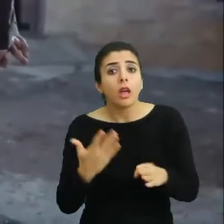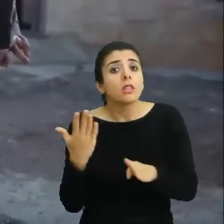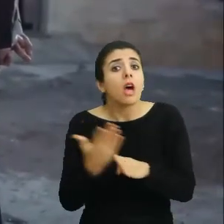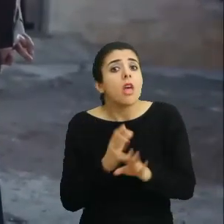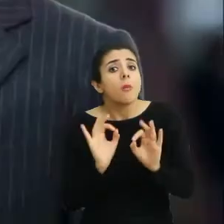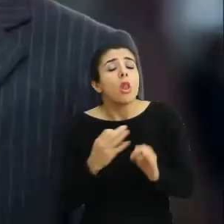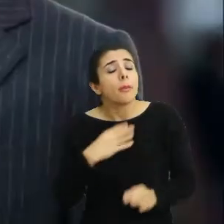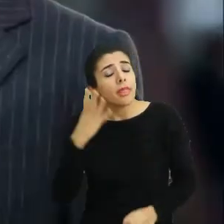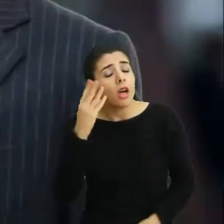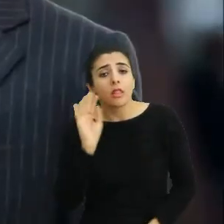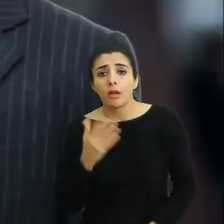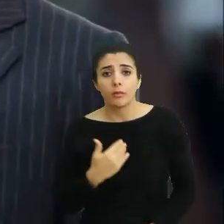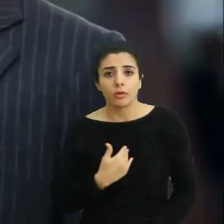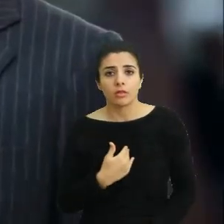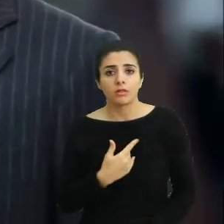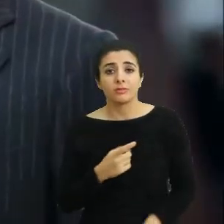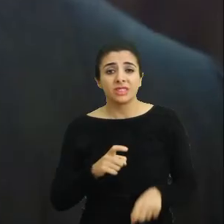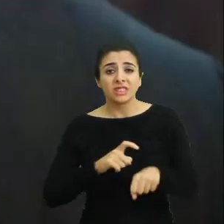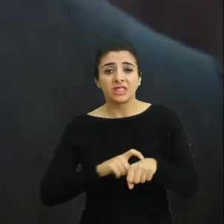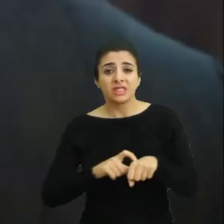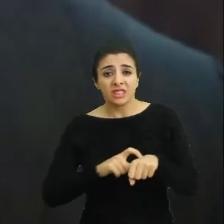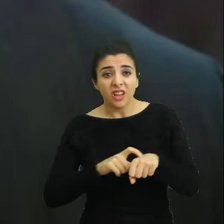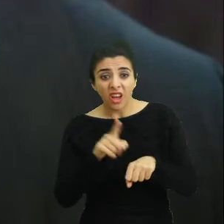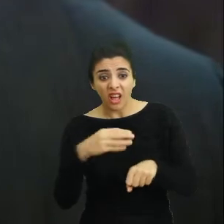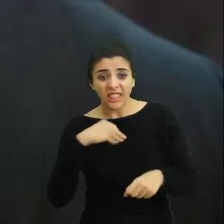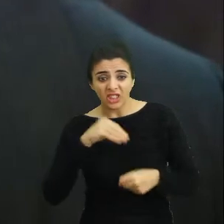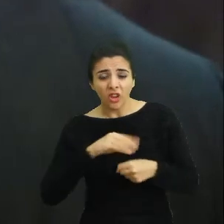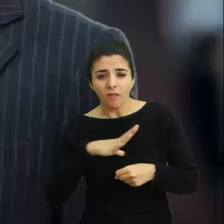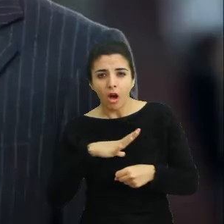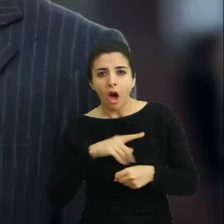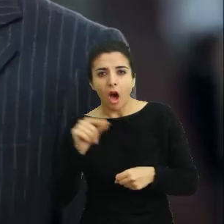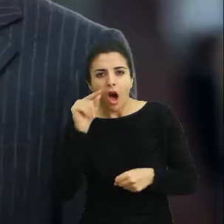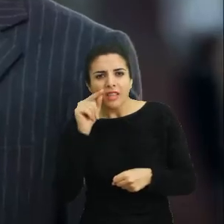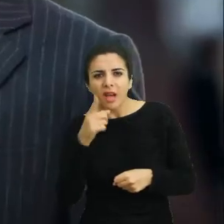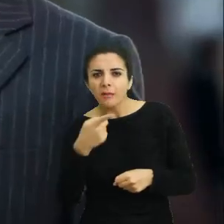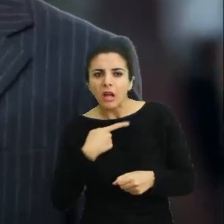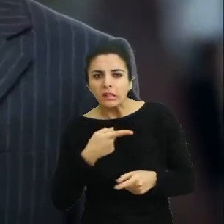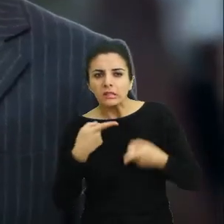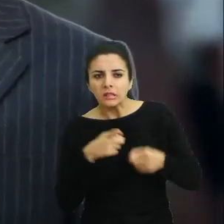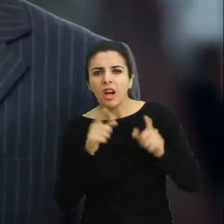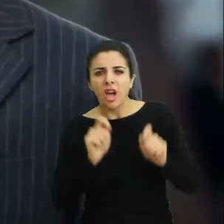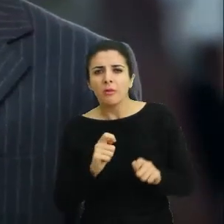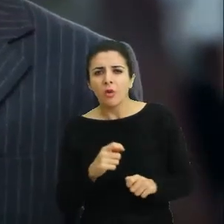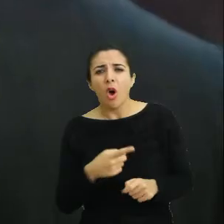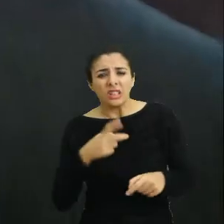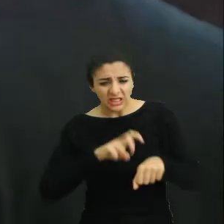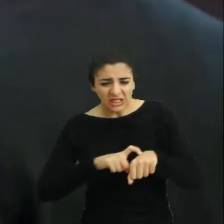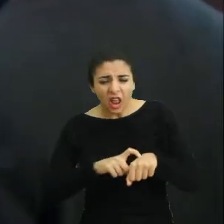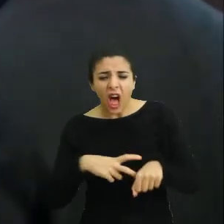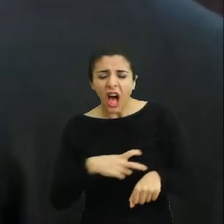Niye böyle anlamadım? Öfkelerinizden vuruyorlar sizi. Öfke de aşk gibidir. Yakar.